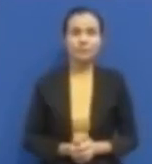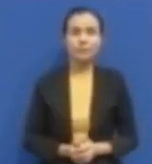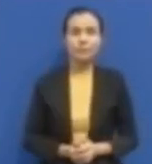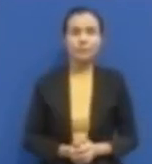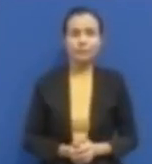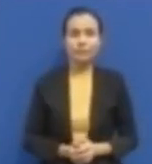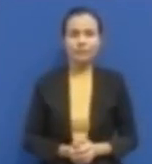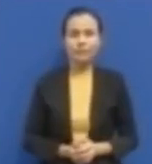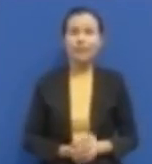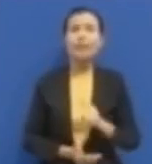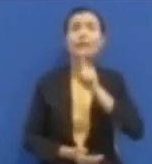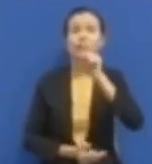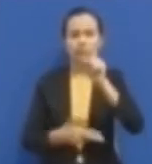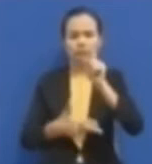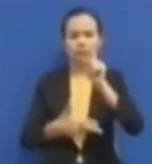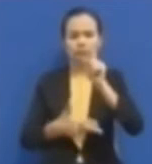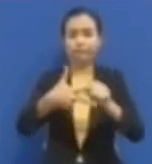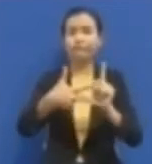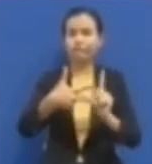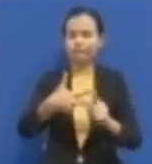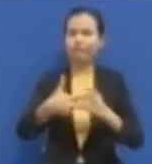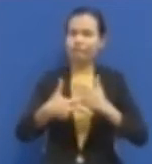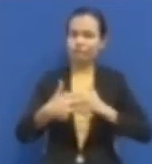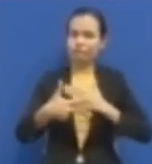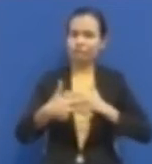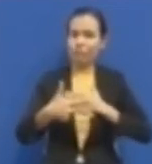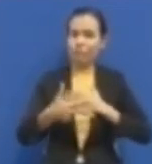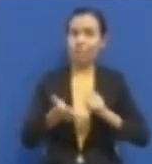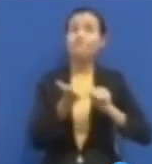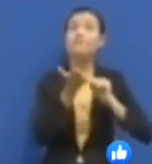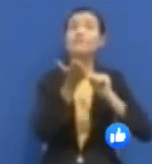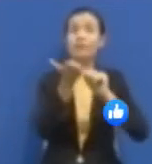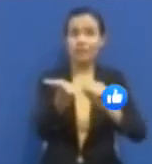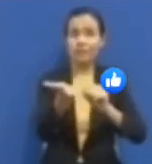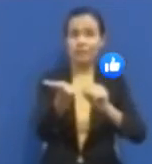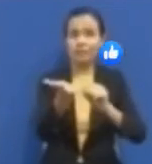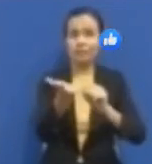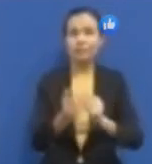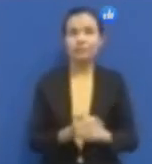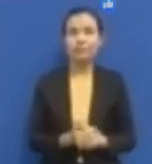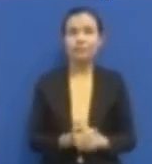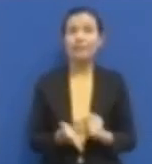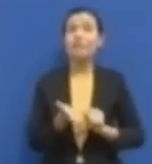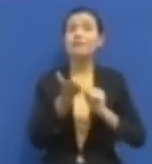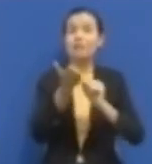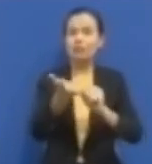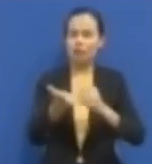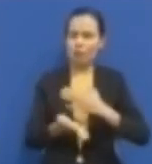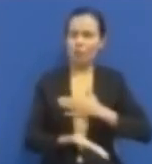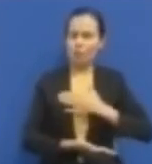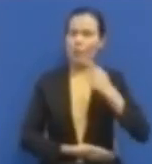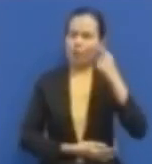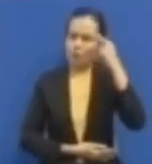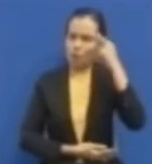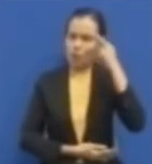จากคำถามทั้ง3ข้อนี้ผมมีข้อเสนอแนะครับท่านประธานครับข้อเสนอแนะที่ผมคิดว่า